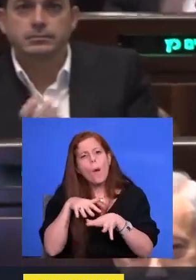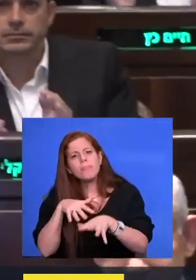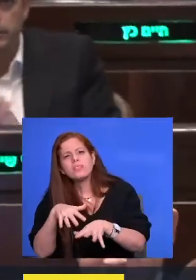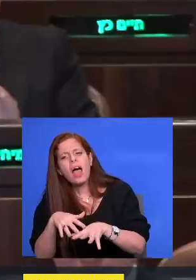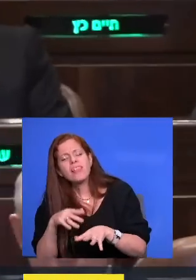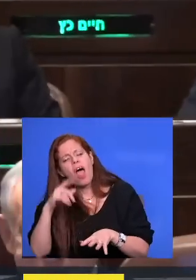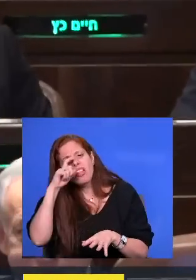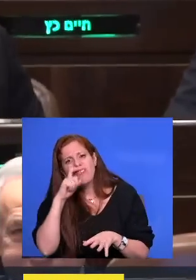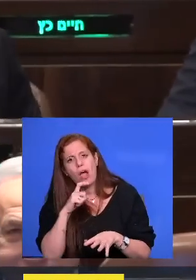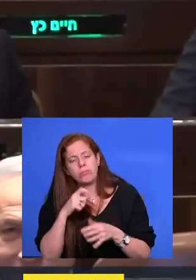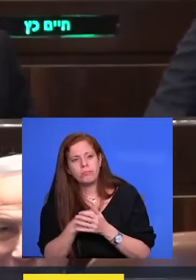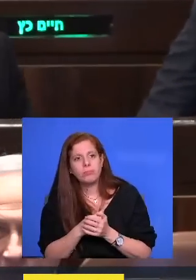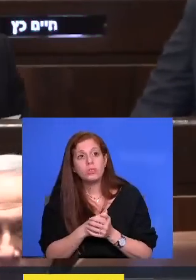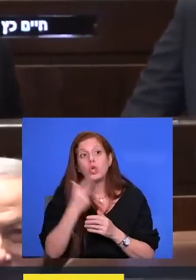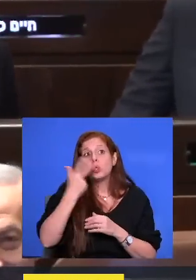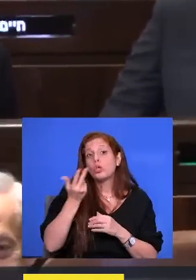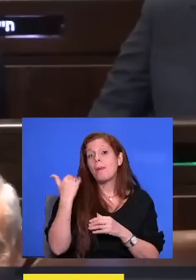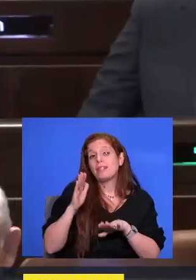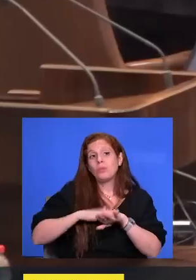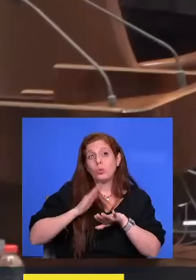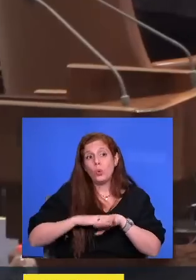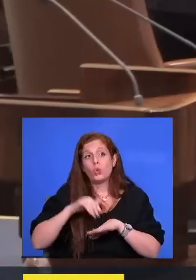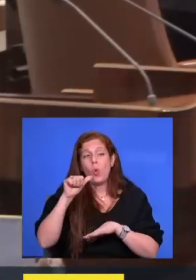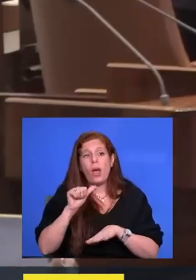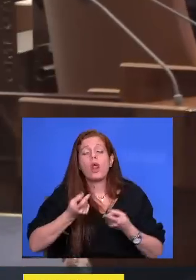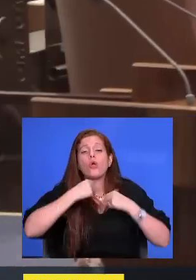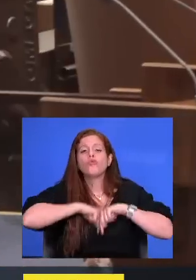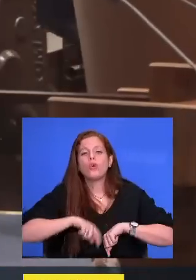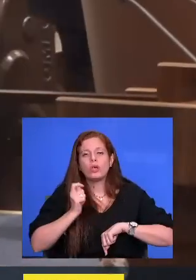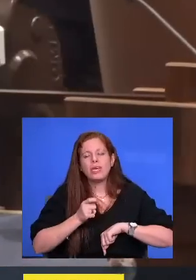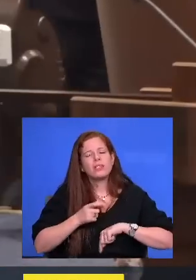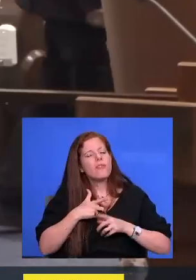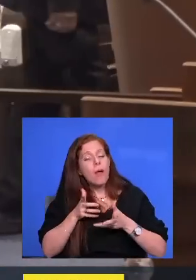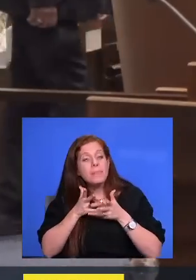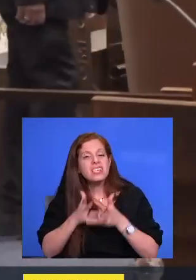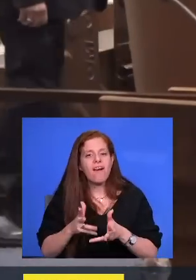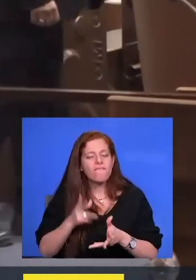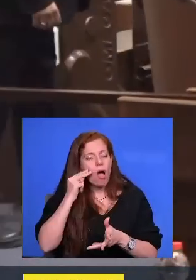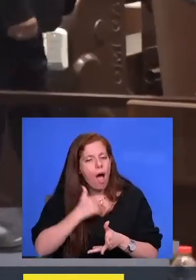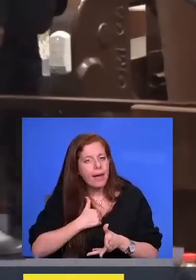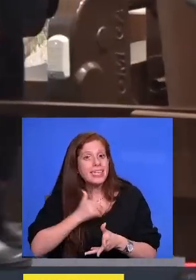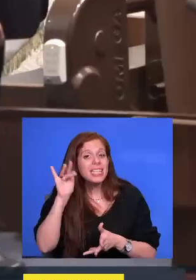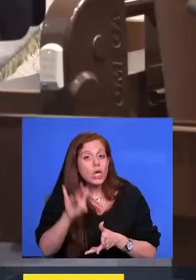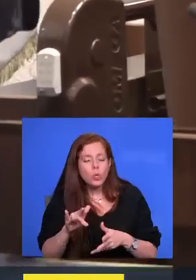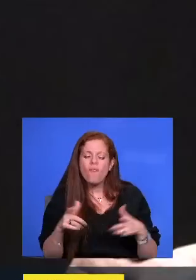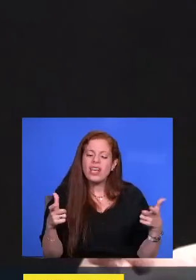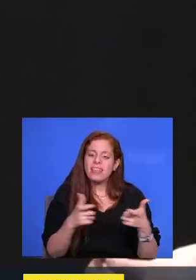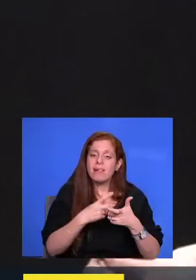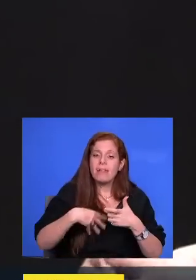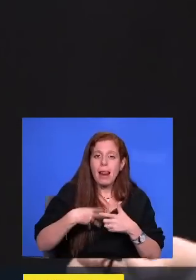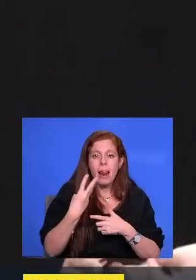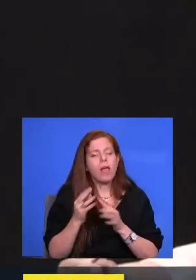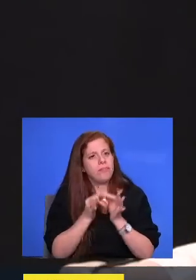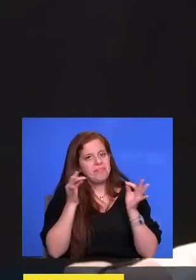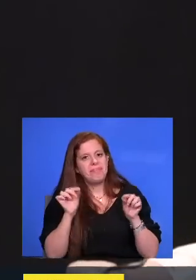שלושה ימים מאז מינויו של אמיר אוחנה ליושב ראש הכנסת, והמתקפה החרדית נגדו ונגד הקהילה הגאה הגיעה. הכנסת